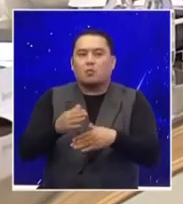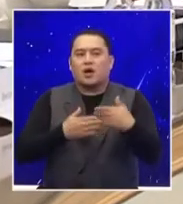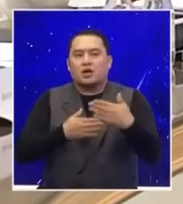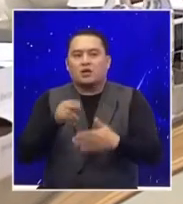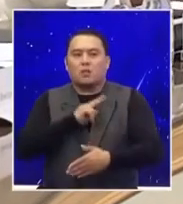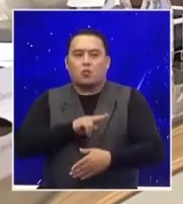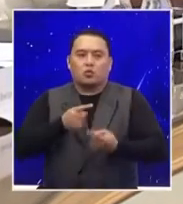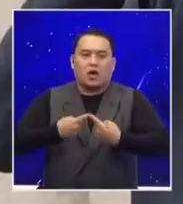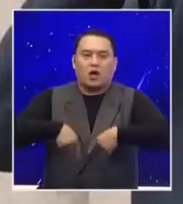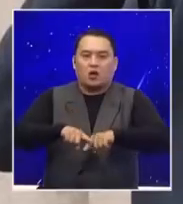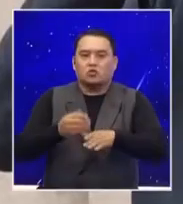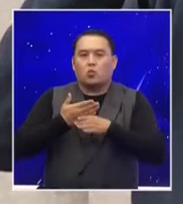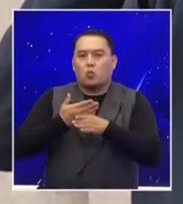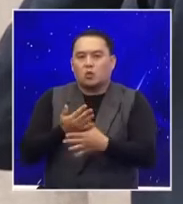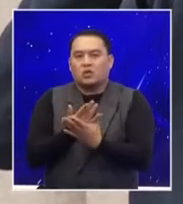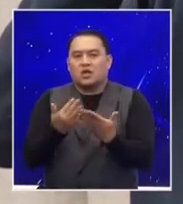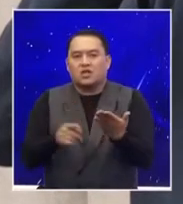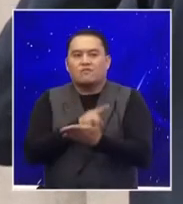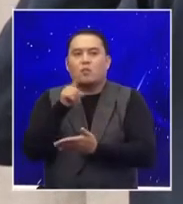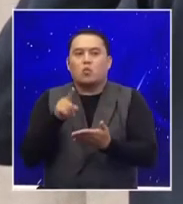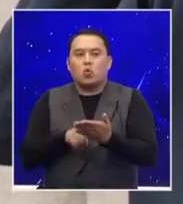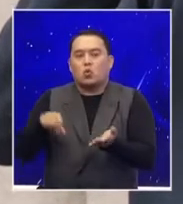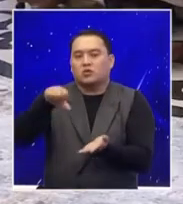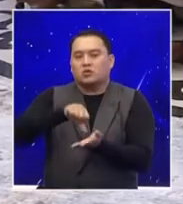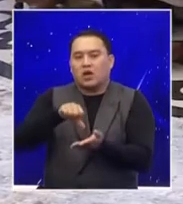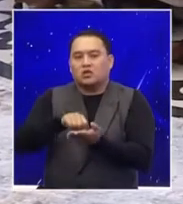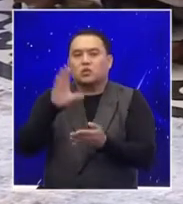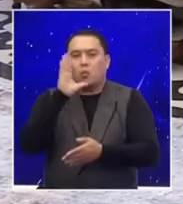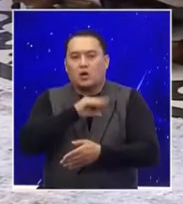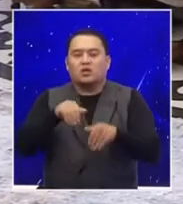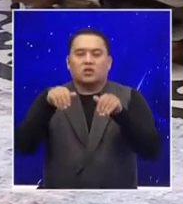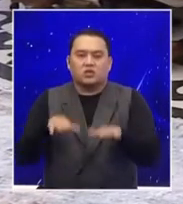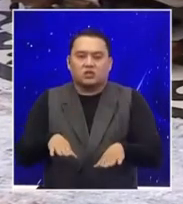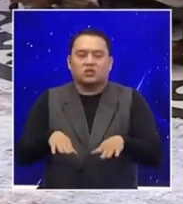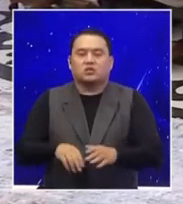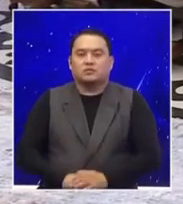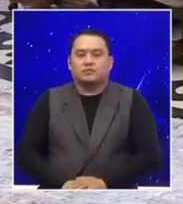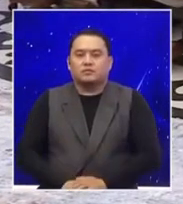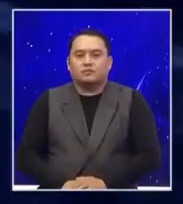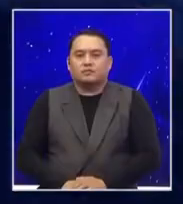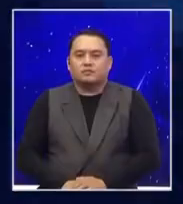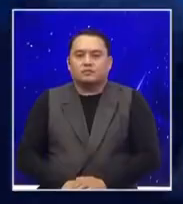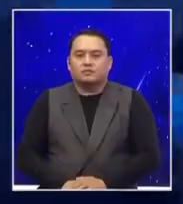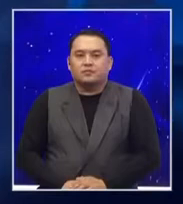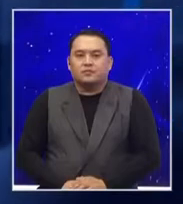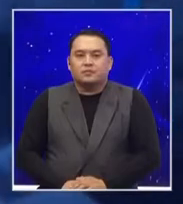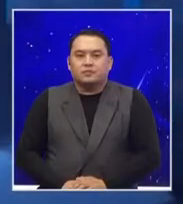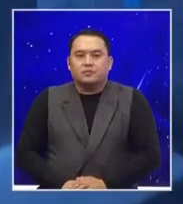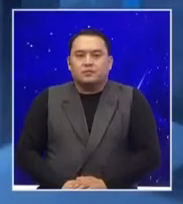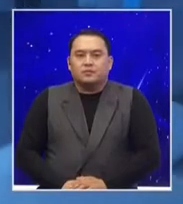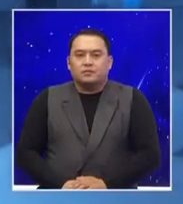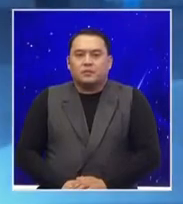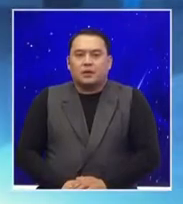работе ведомства, благодаря чему некоторые вопросы участники встречи смогли решить уже в рамках зала. Назгуль Бушан, Габит Кабдрахман,